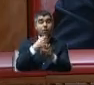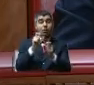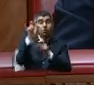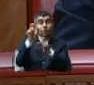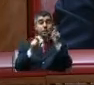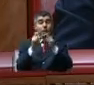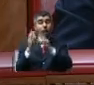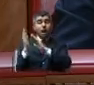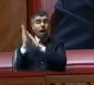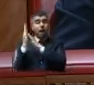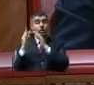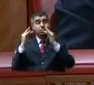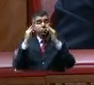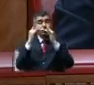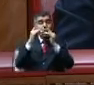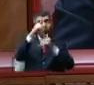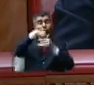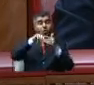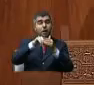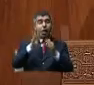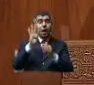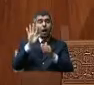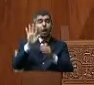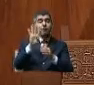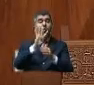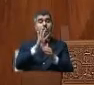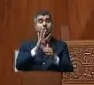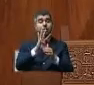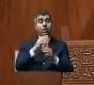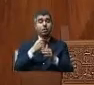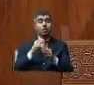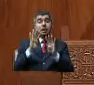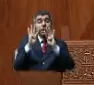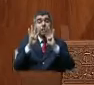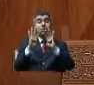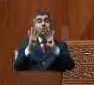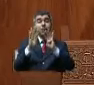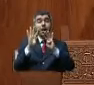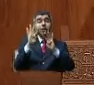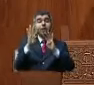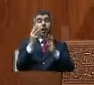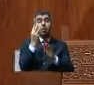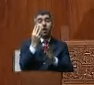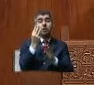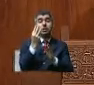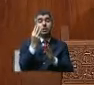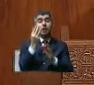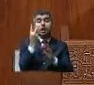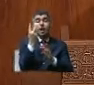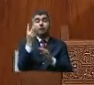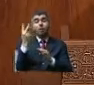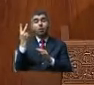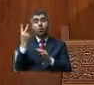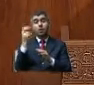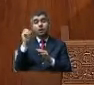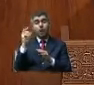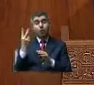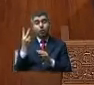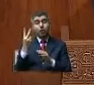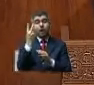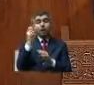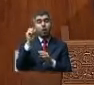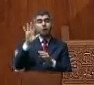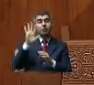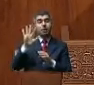الداخليات من 574 داخلية إلى 832 ما بين 2012 و2015. كل شيء كيعرف بلي واحد الوقت